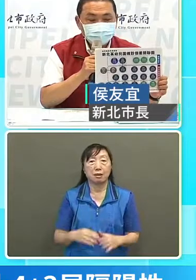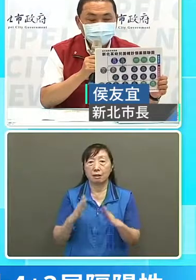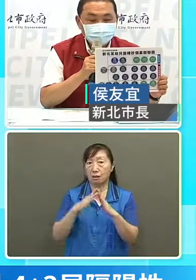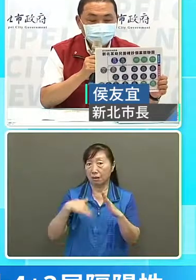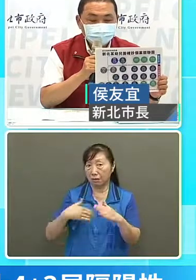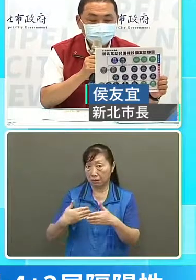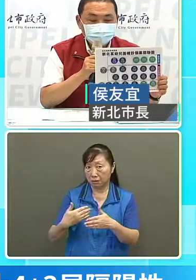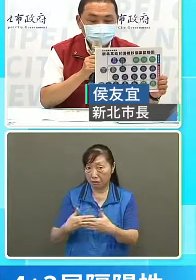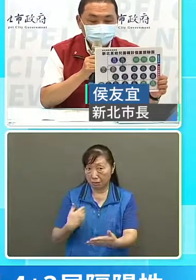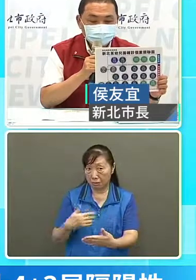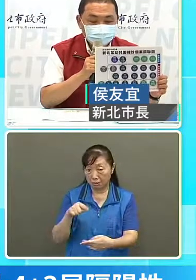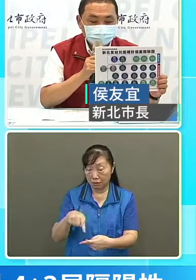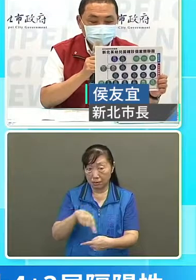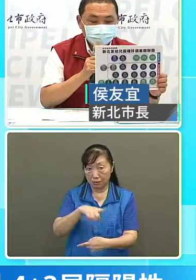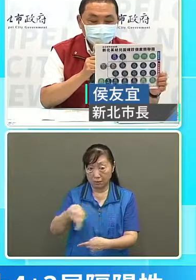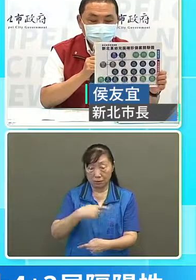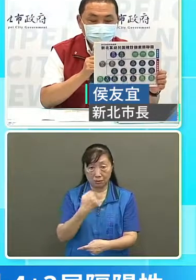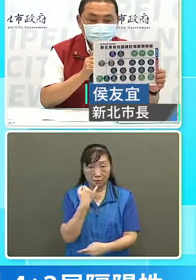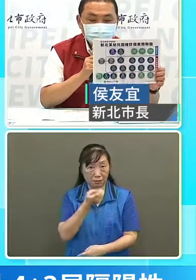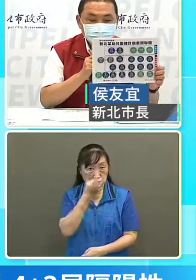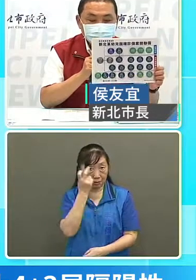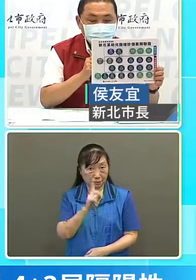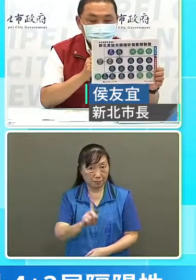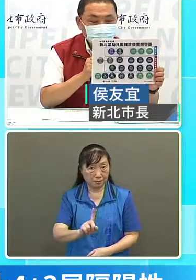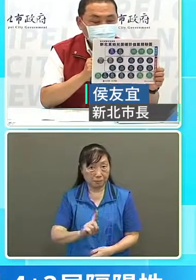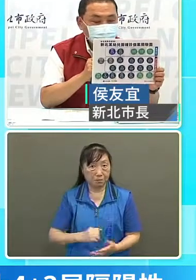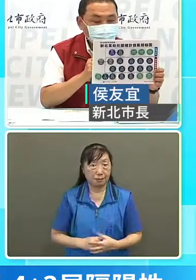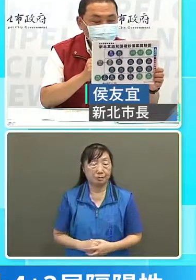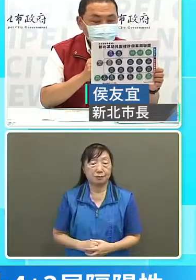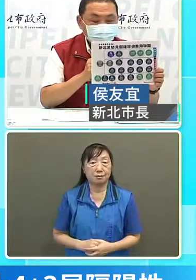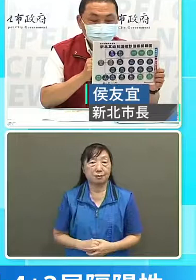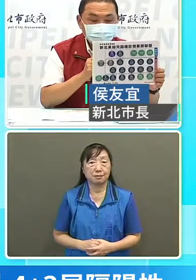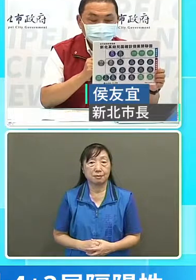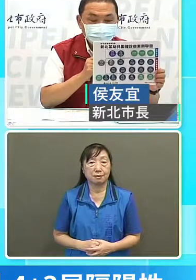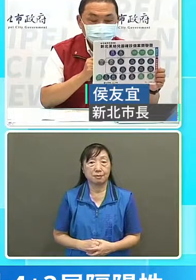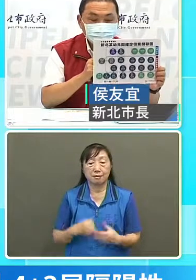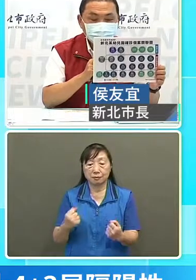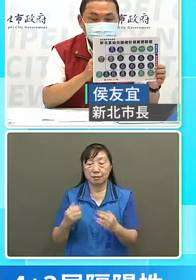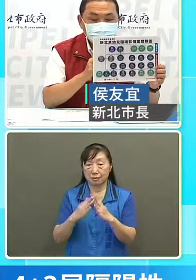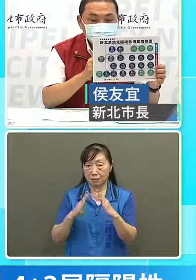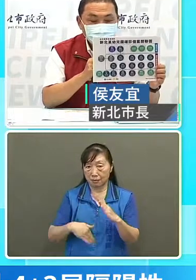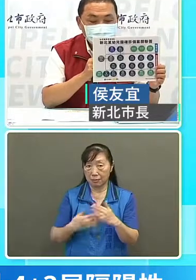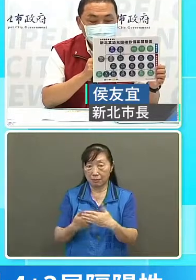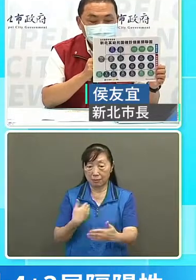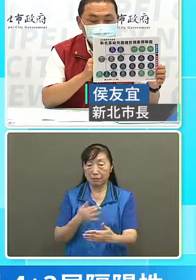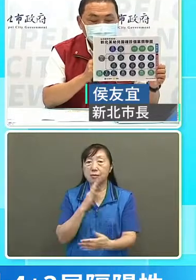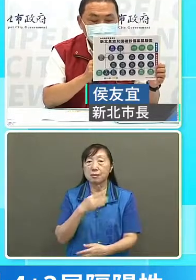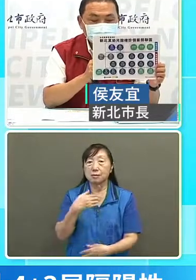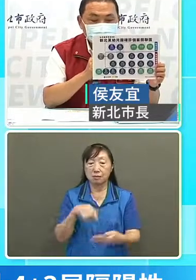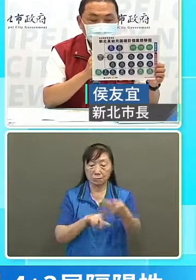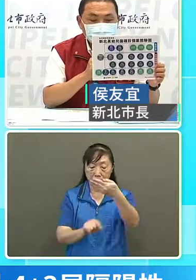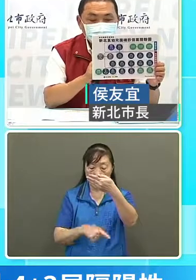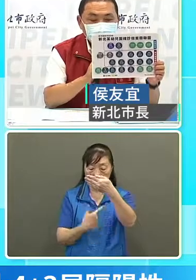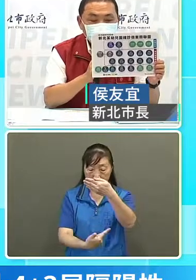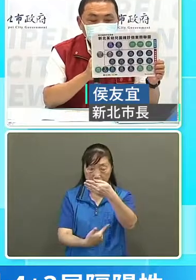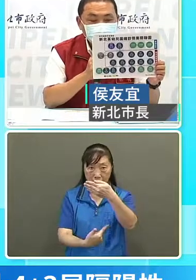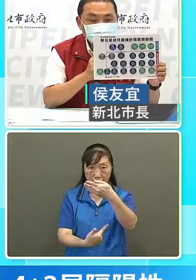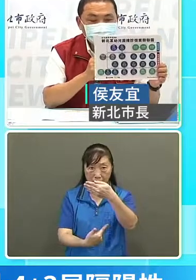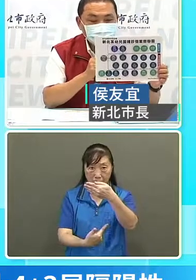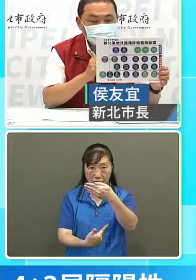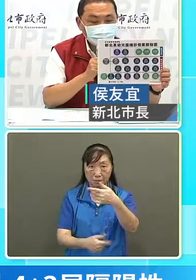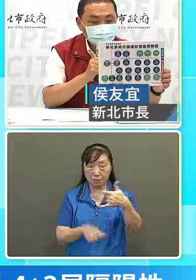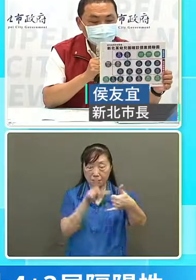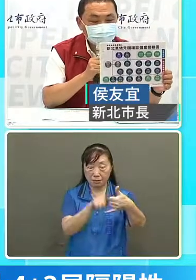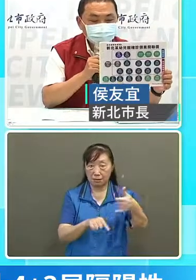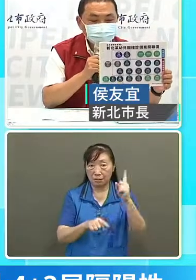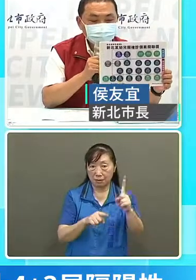离里面大家可以看得到，我们居家隔离里面9月6号的